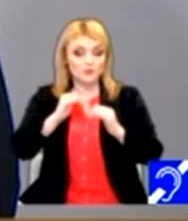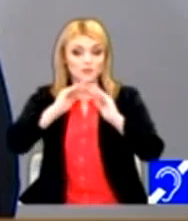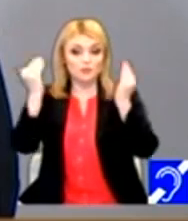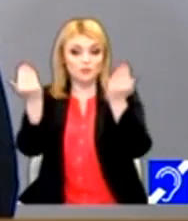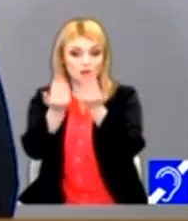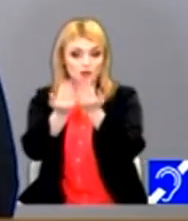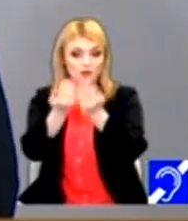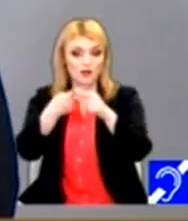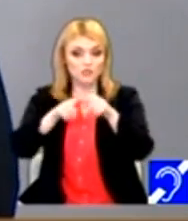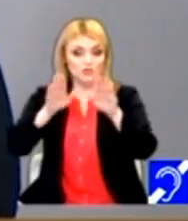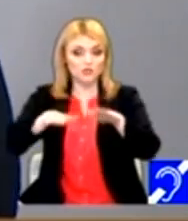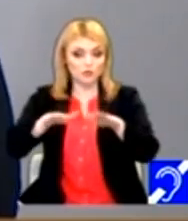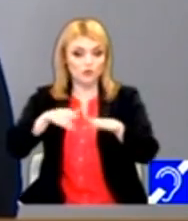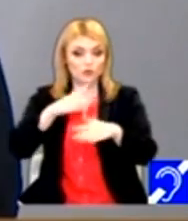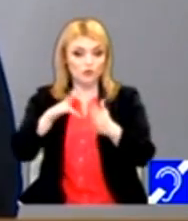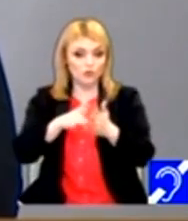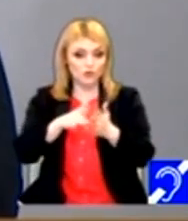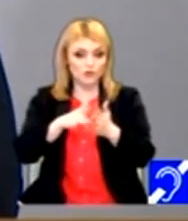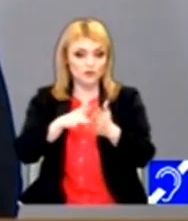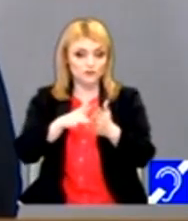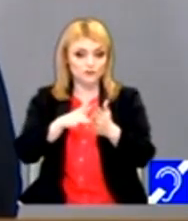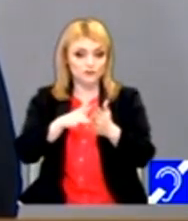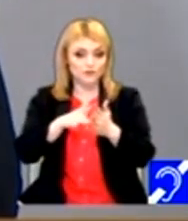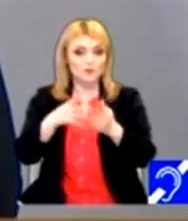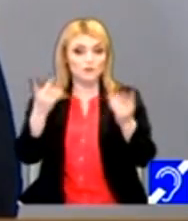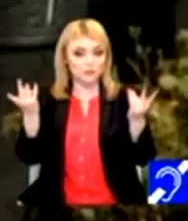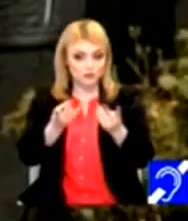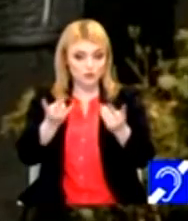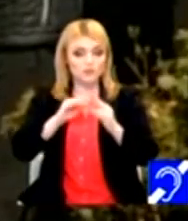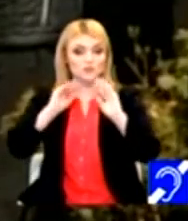economiei, a menționat șeful diplomației de la Chișinău.